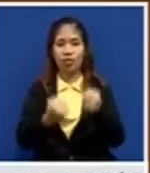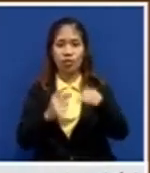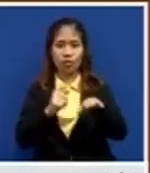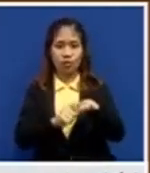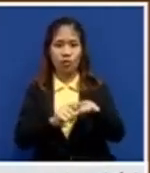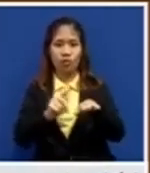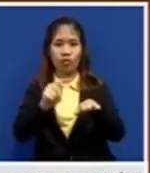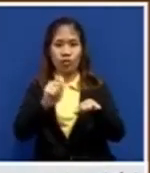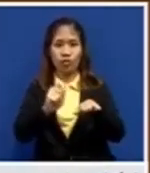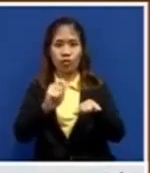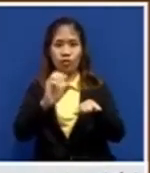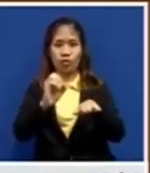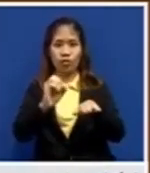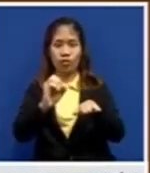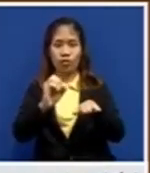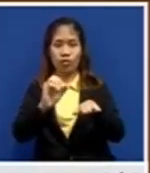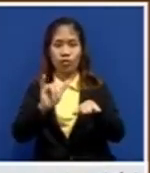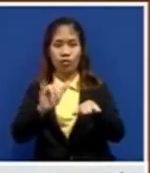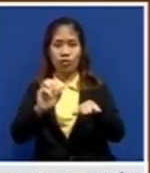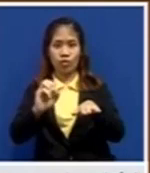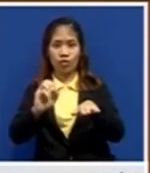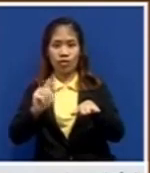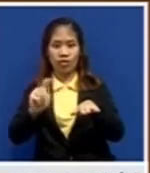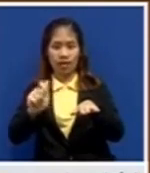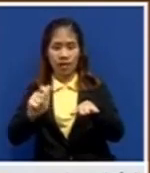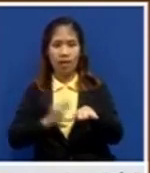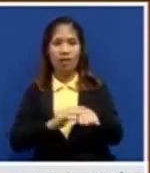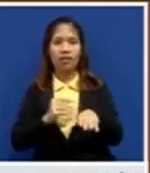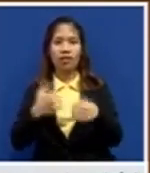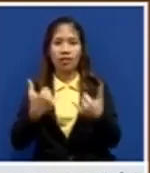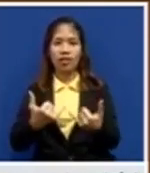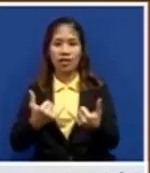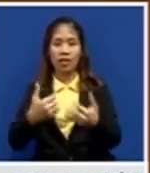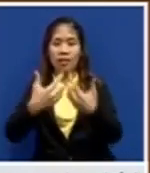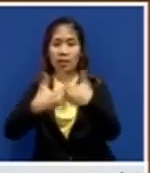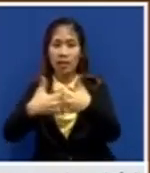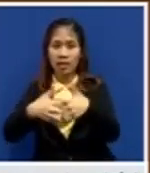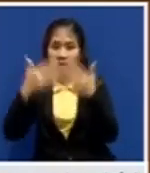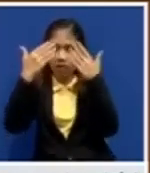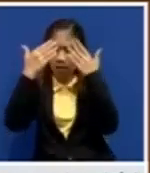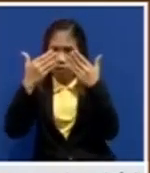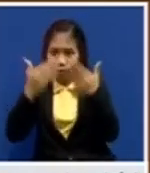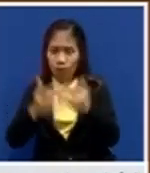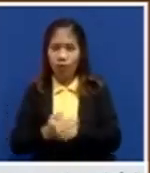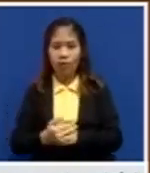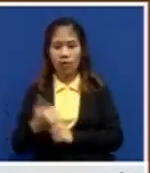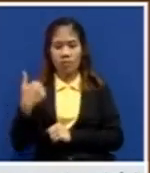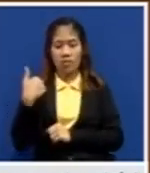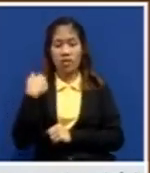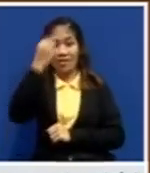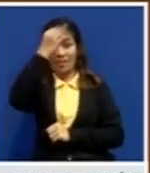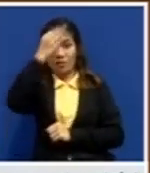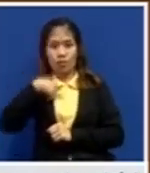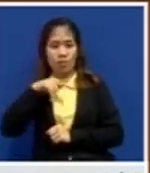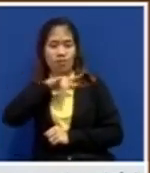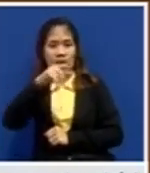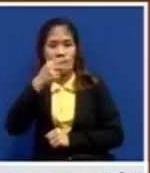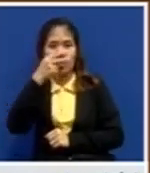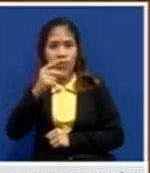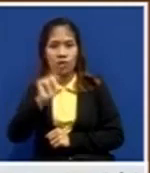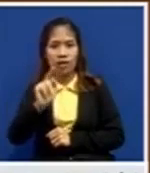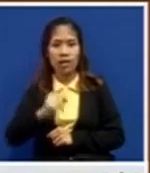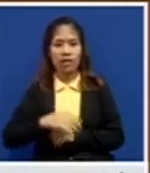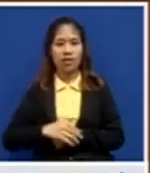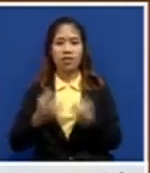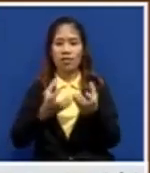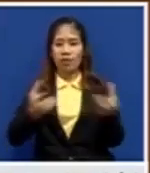ผลิต EV ที่อินโดนีเซียผมไปญี่ปุ่นครั้งล่าสุดสินค้าไฮเทคมากๆเครื่องมือแพทย์มันไปที่ไหนไป